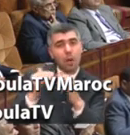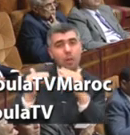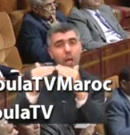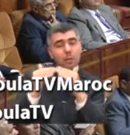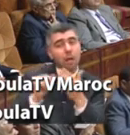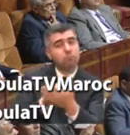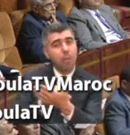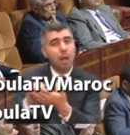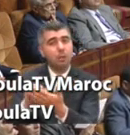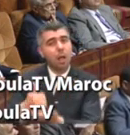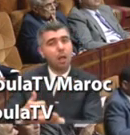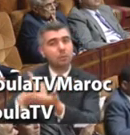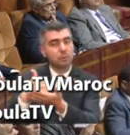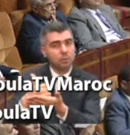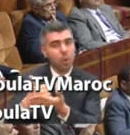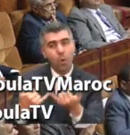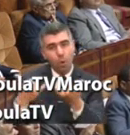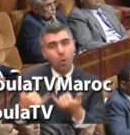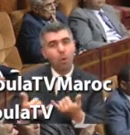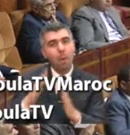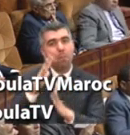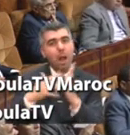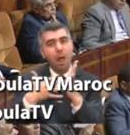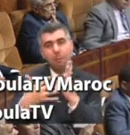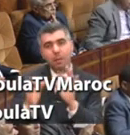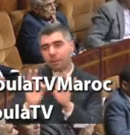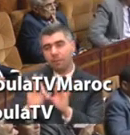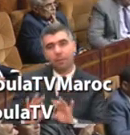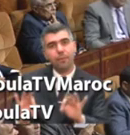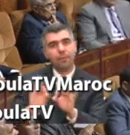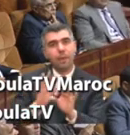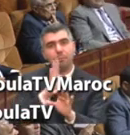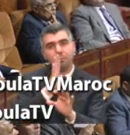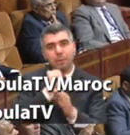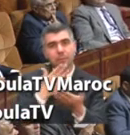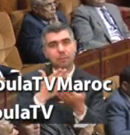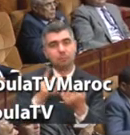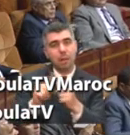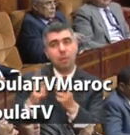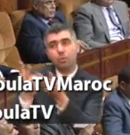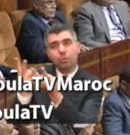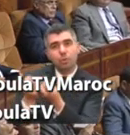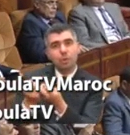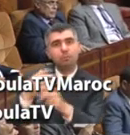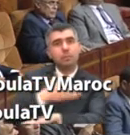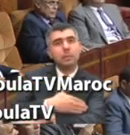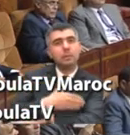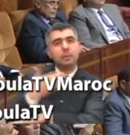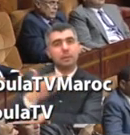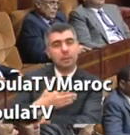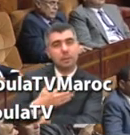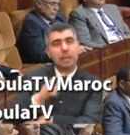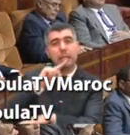تستافد. لا يعقل الى حدود اليوم ما كاينش برنامج. حنا مازال كنستوردوا التمر من بعض الدول الصديقه،